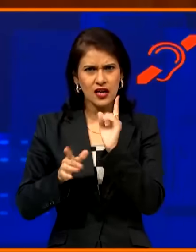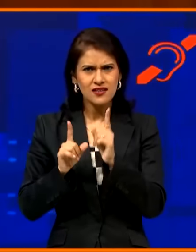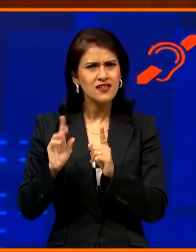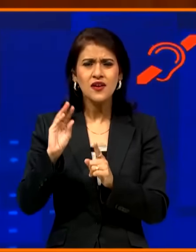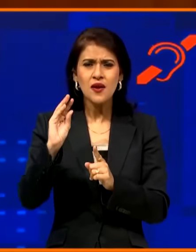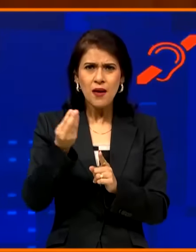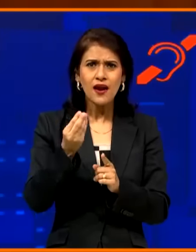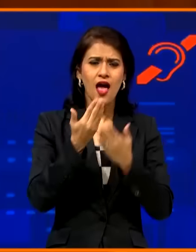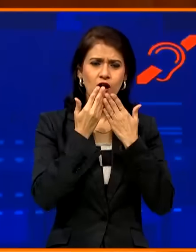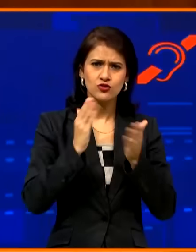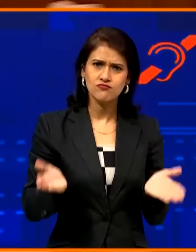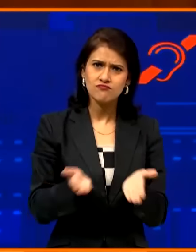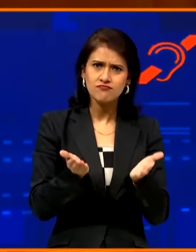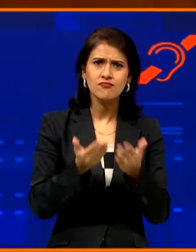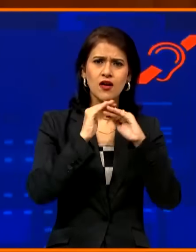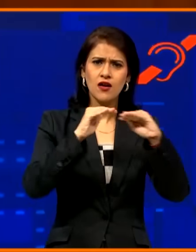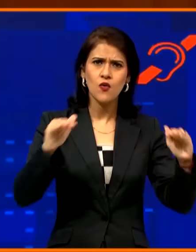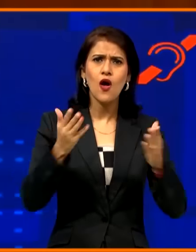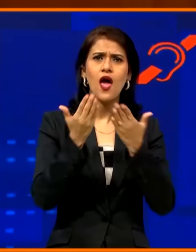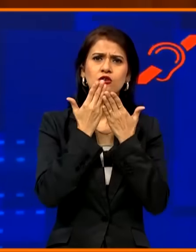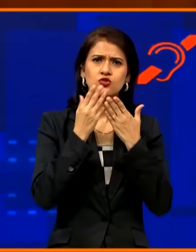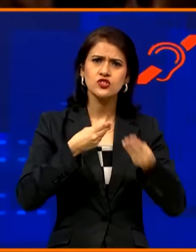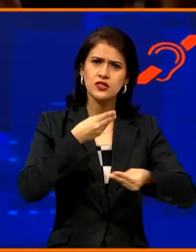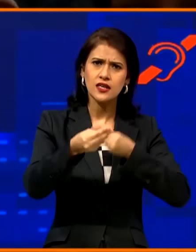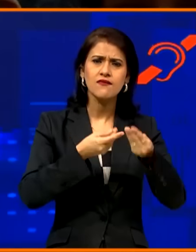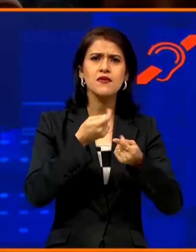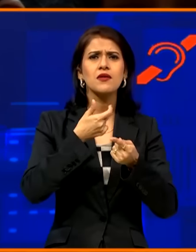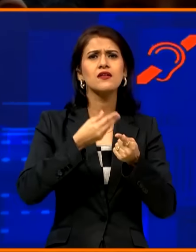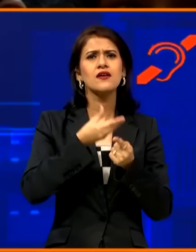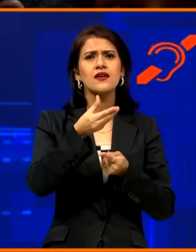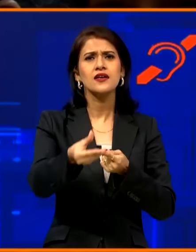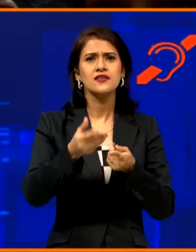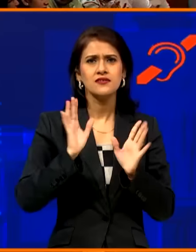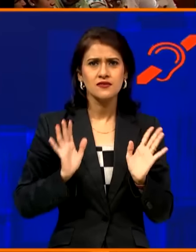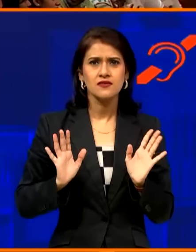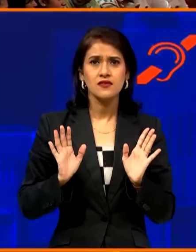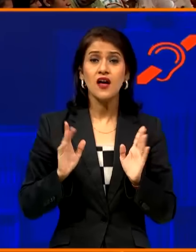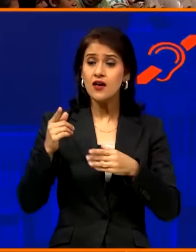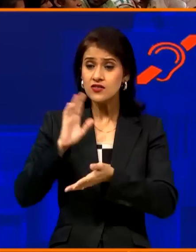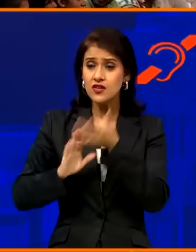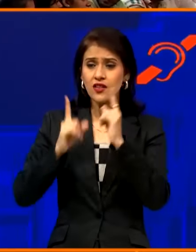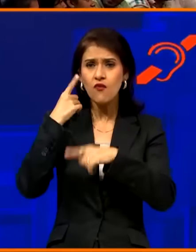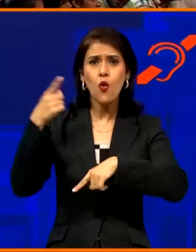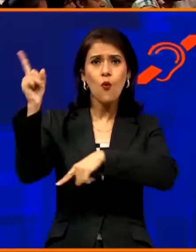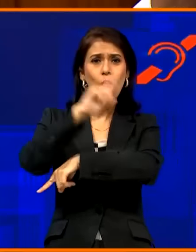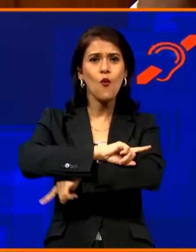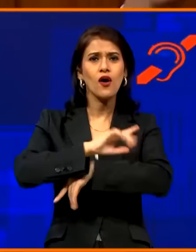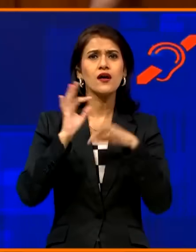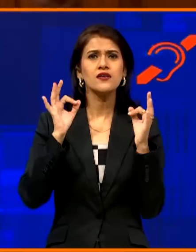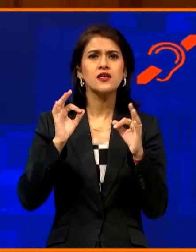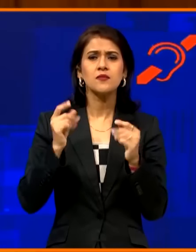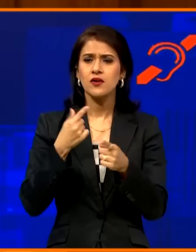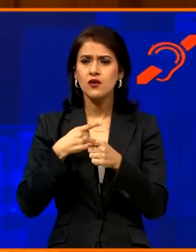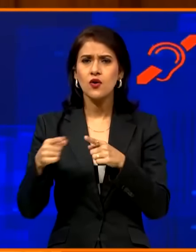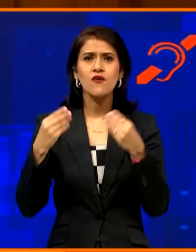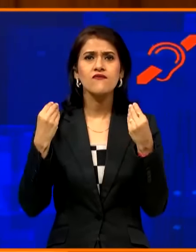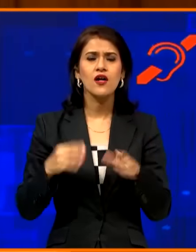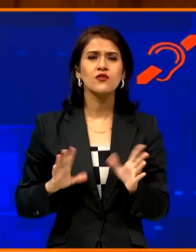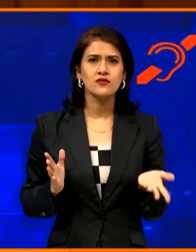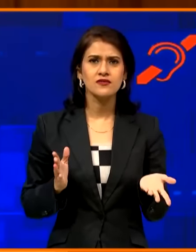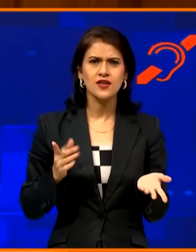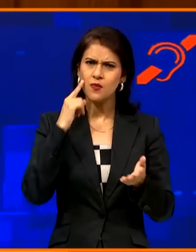एजुकेशन के ऊपर तालीम के ऊपर खर्च की वो एक दिन के लिए वो कहते है ना